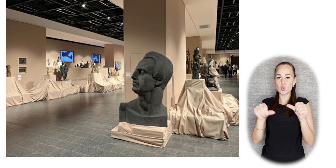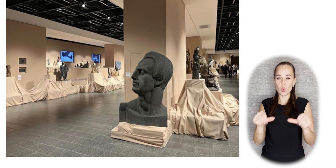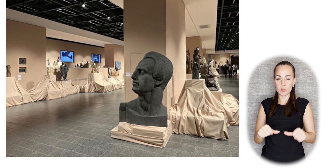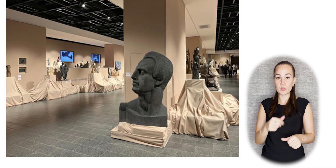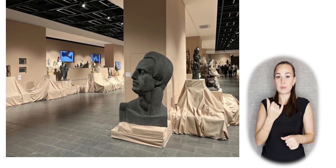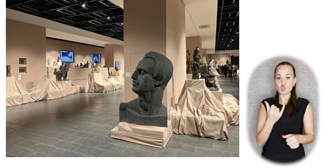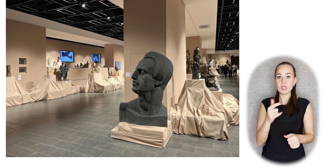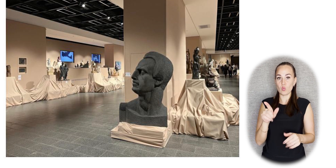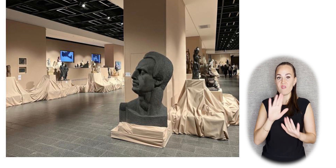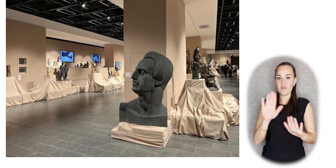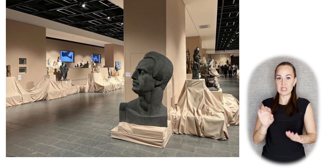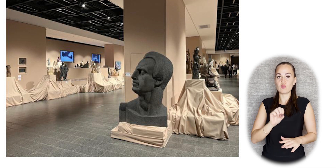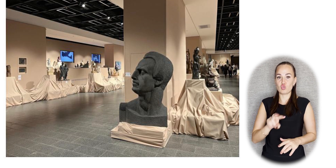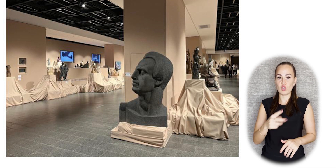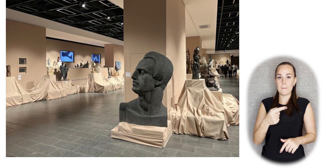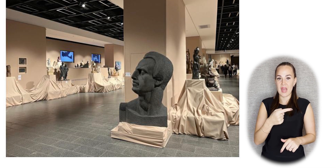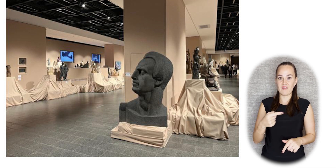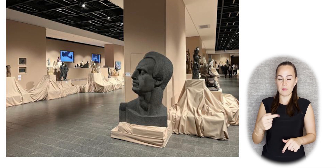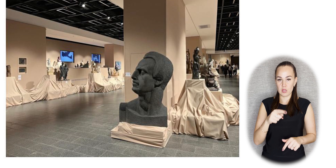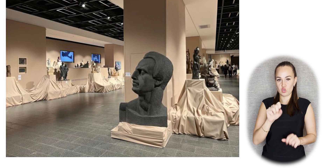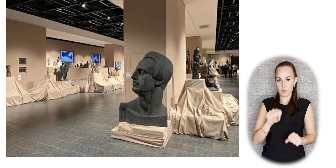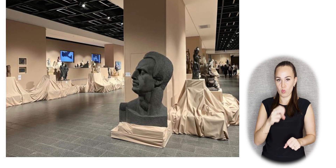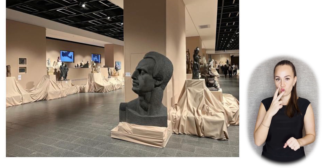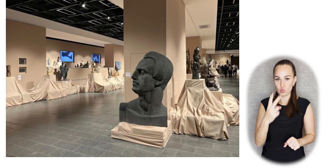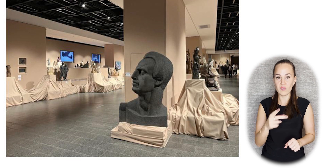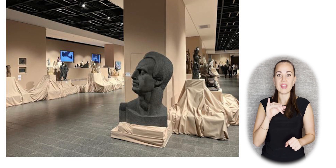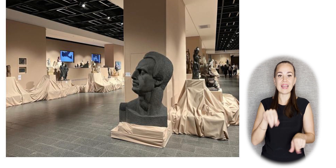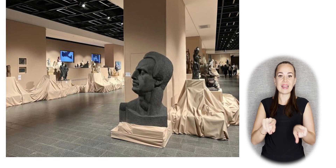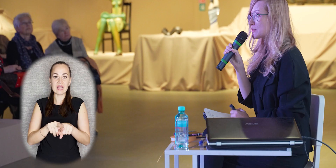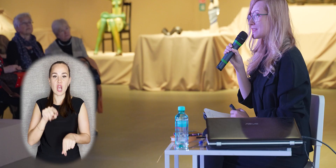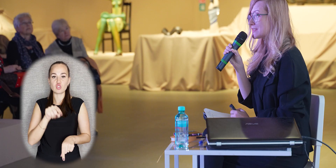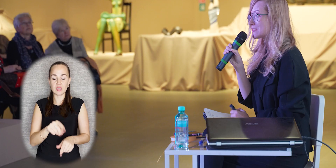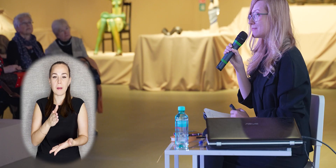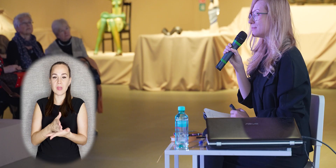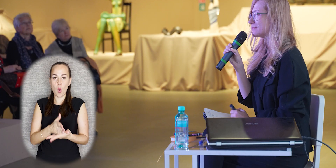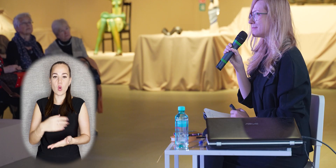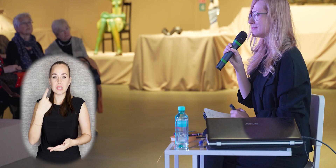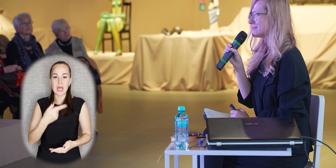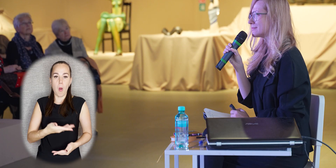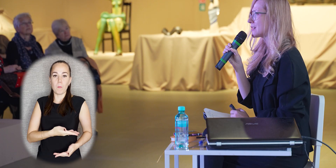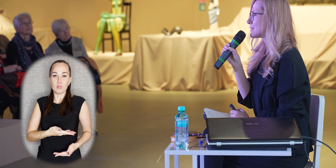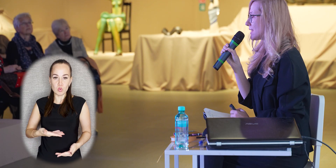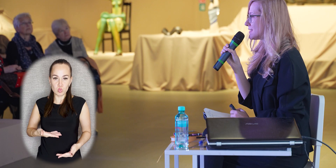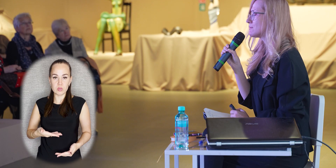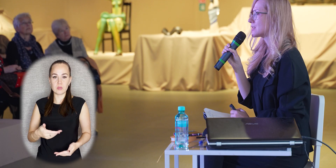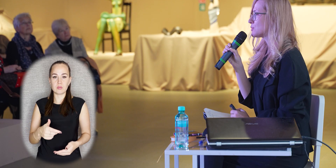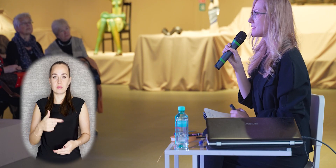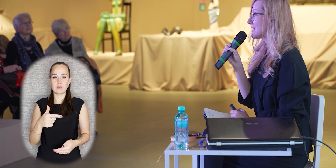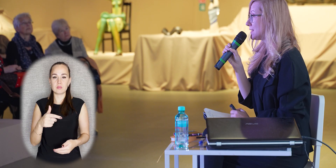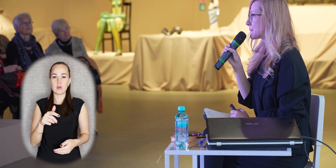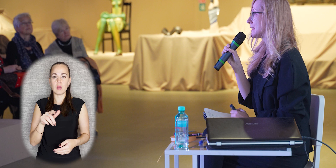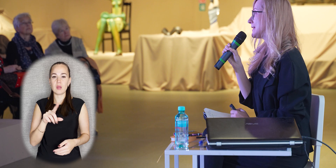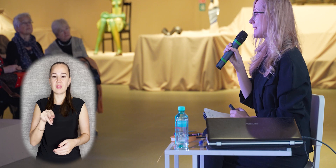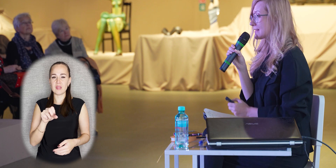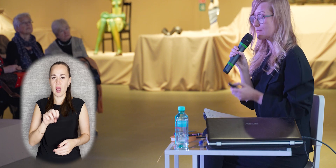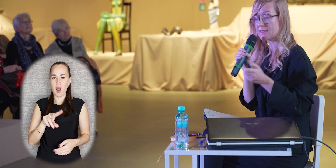первом этаже вы можете его увидеть. Также на первом этаже находится бюст Гарибальди, работа